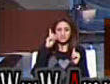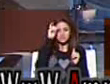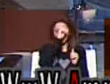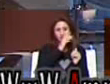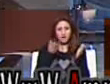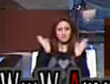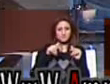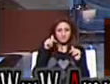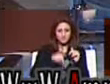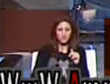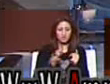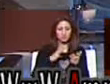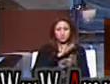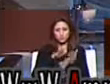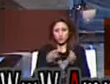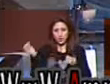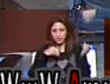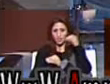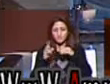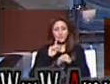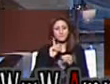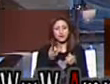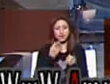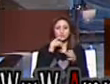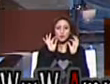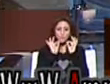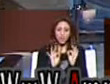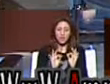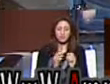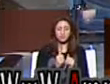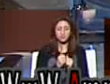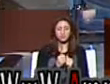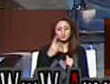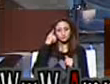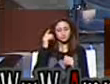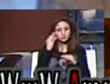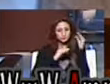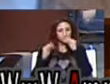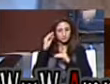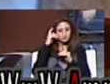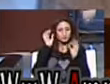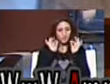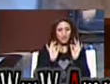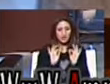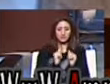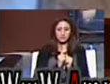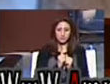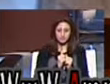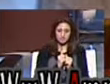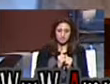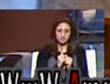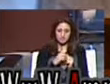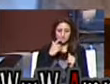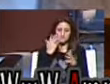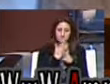نقبل بما وصل اليه الحال داخل المؤسسه القضائيه باي حال من الاحوال، لكن ما وصل اليه الحال ليس نحن السبب فيه، مش احنا السبب